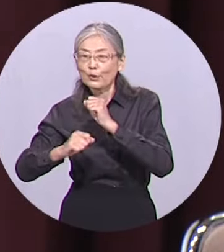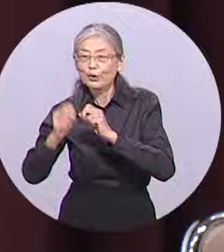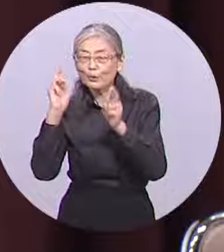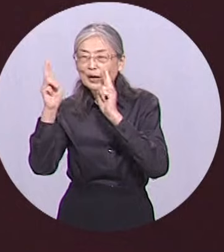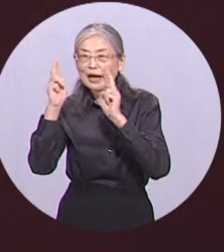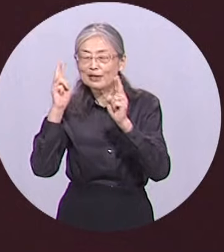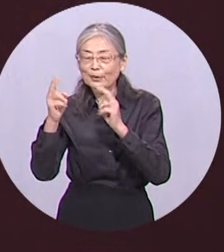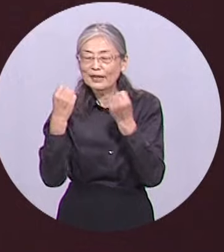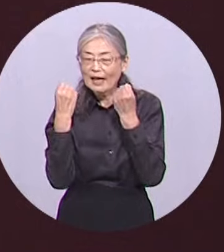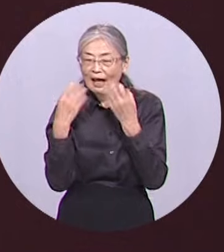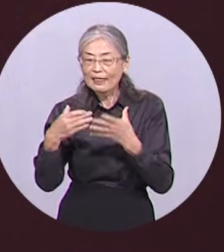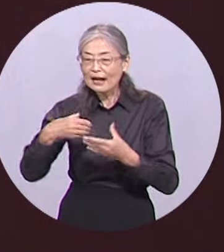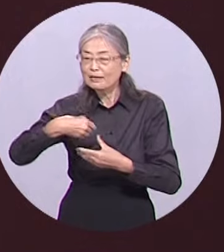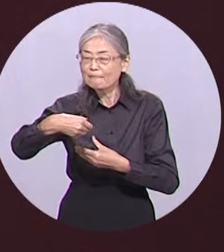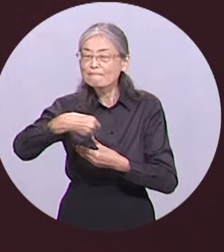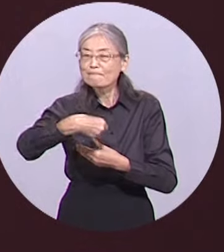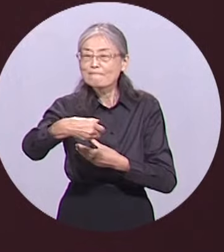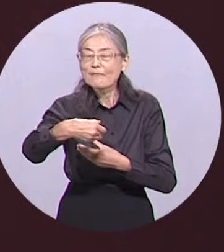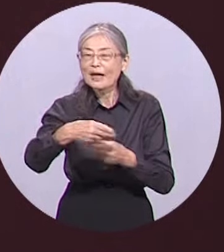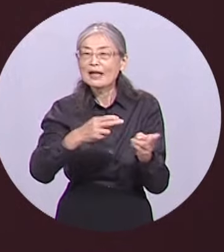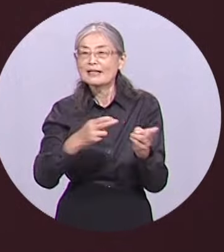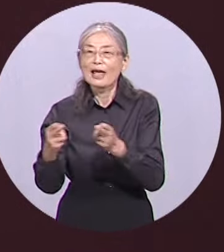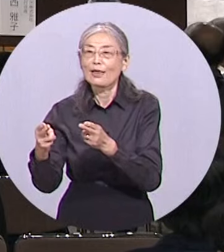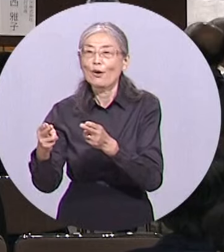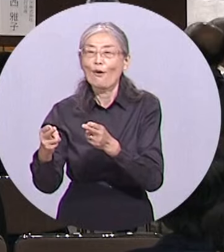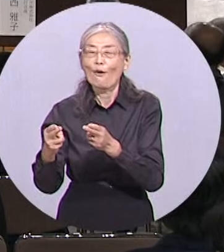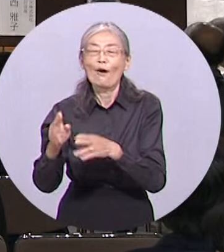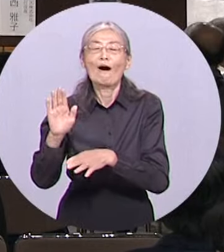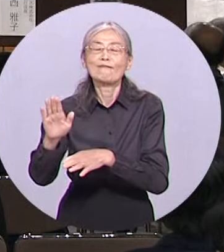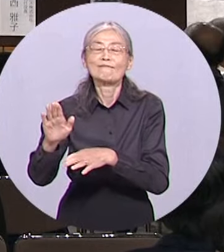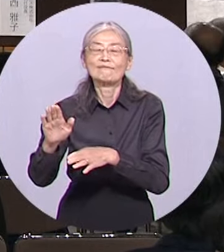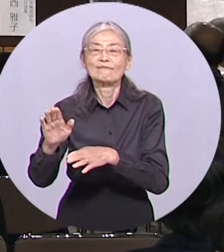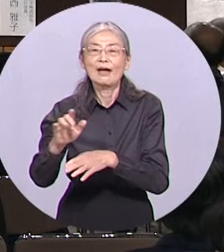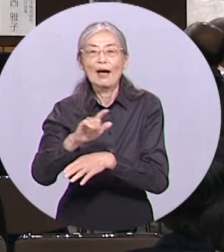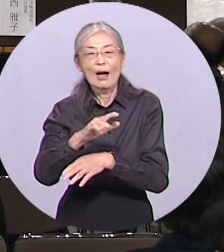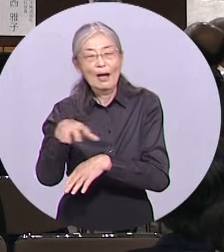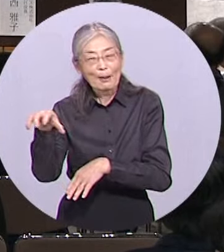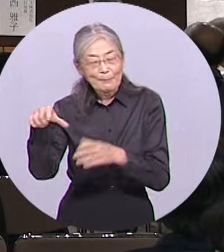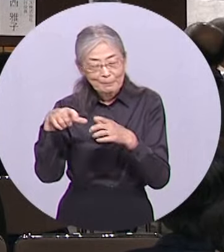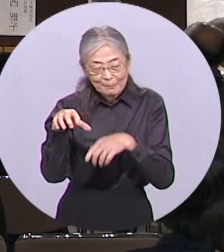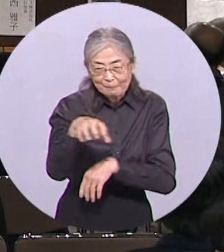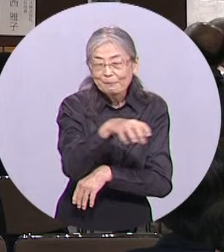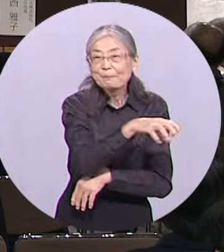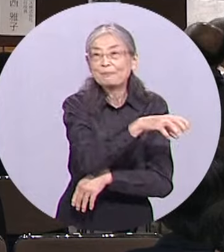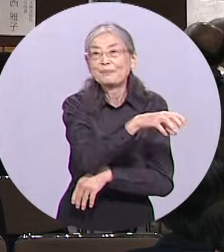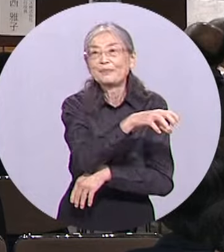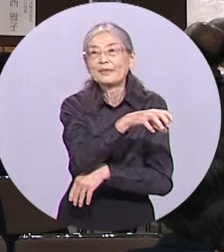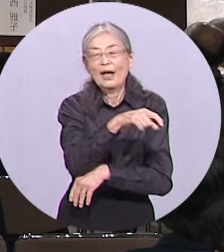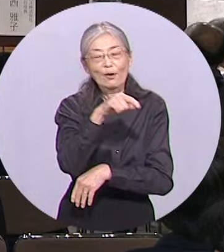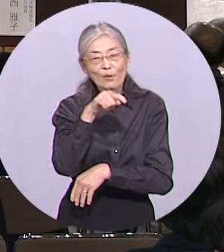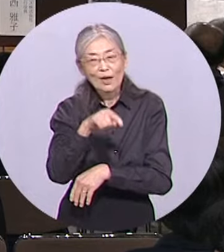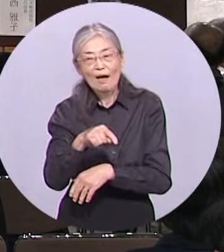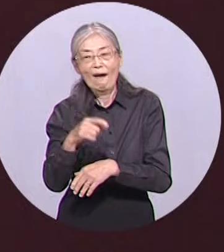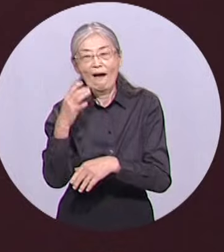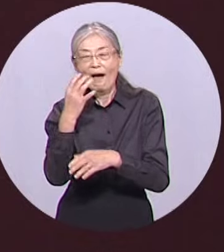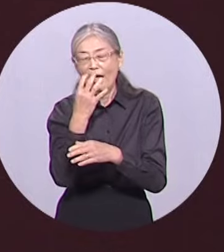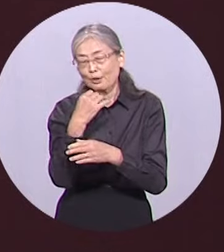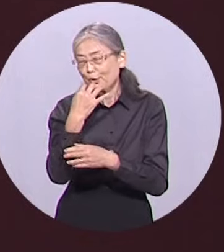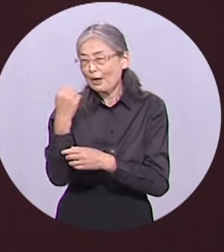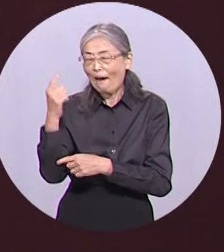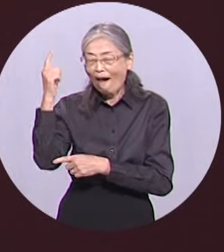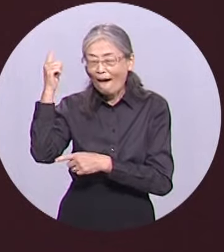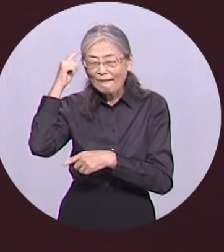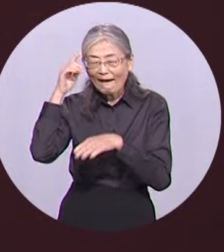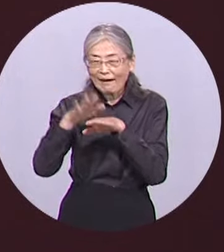な融資制度を取り扱いいただいています。数多くの場所で埼玉県内にこのように渋沢栄一の精神